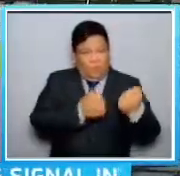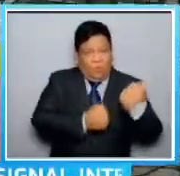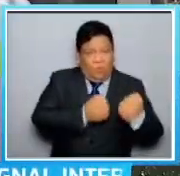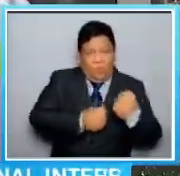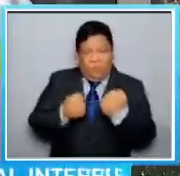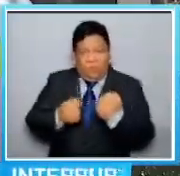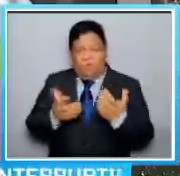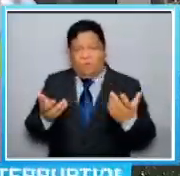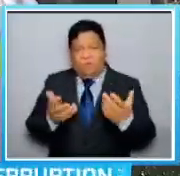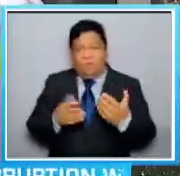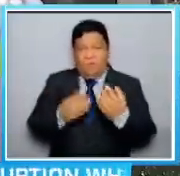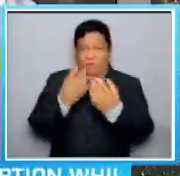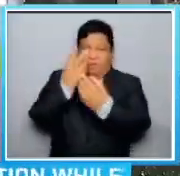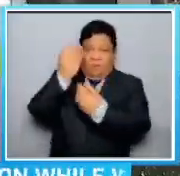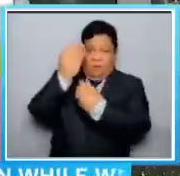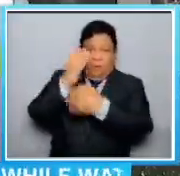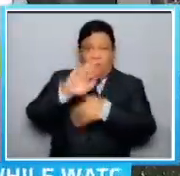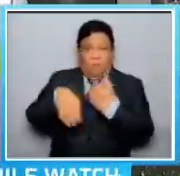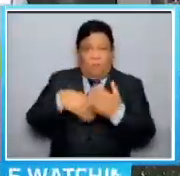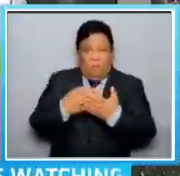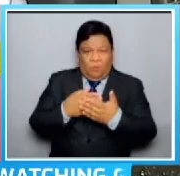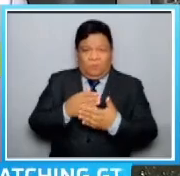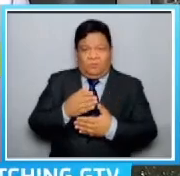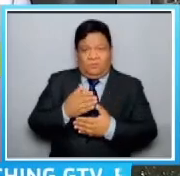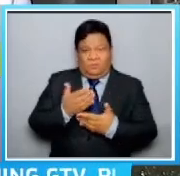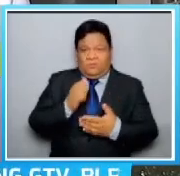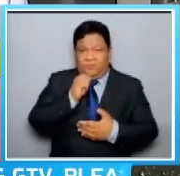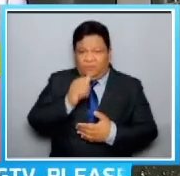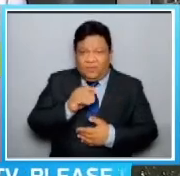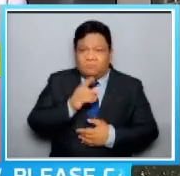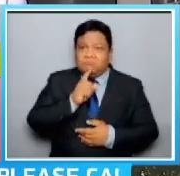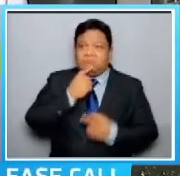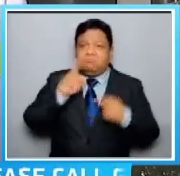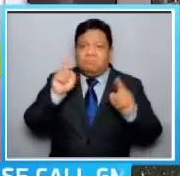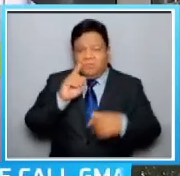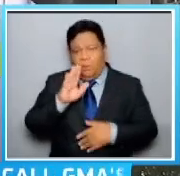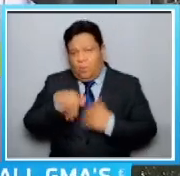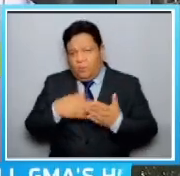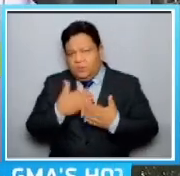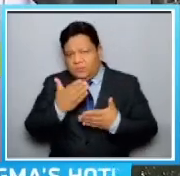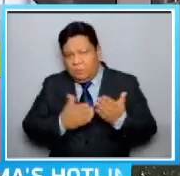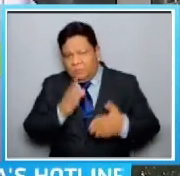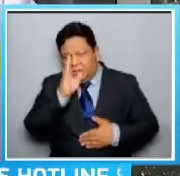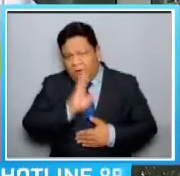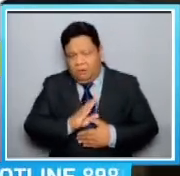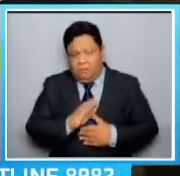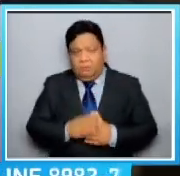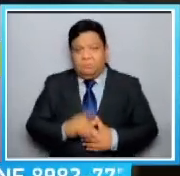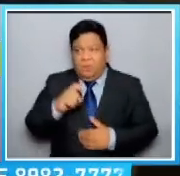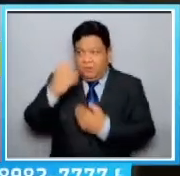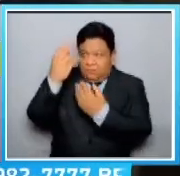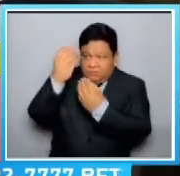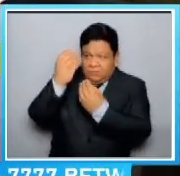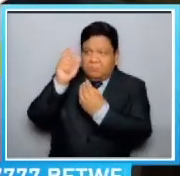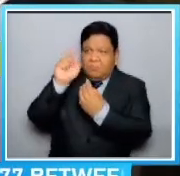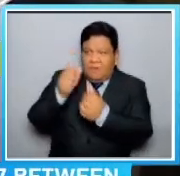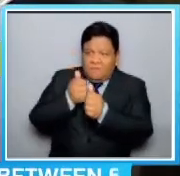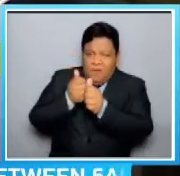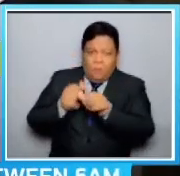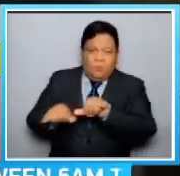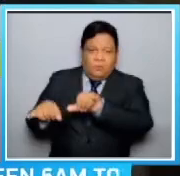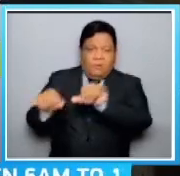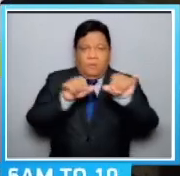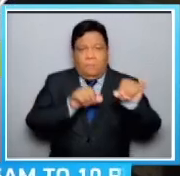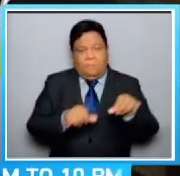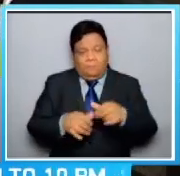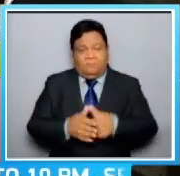lahat. Dapat iisa lang sana yung ano, yung ipatupad nilang traffic lights, kumbaga dapat may countdown. May isang violation notice